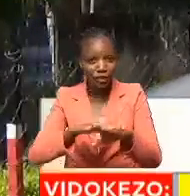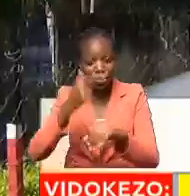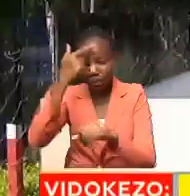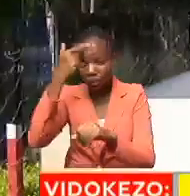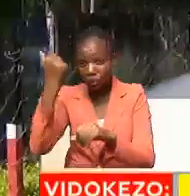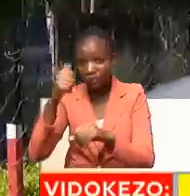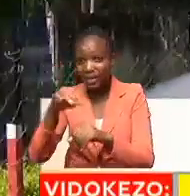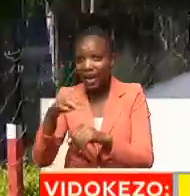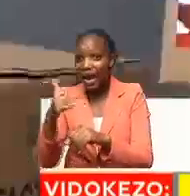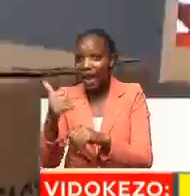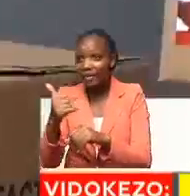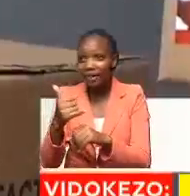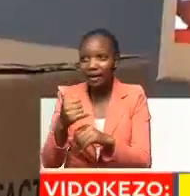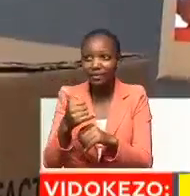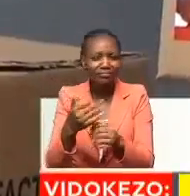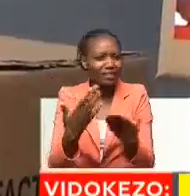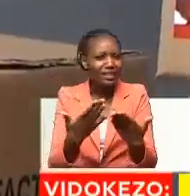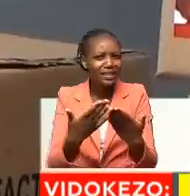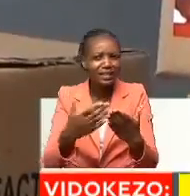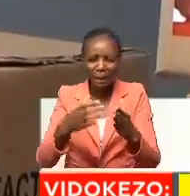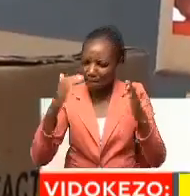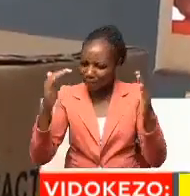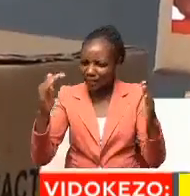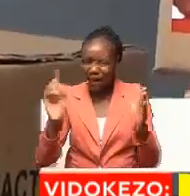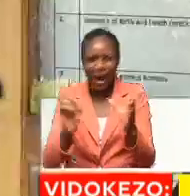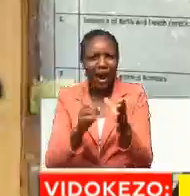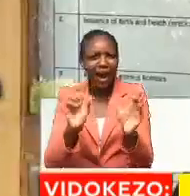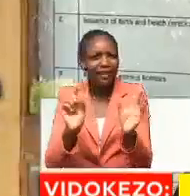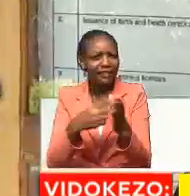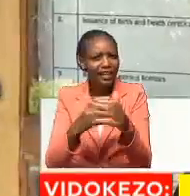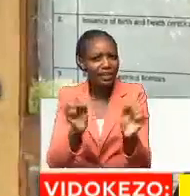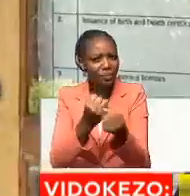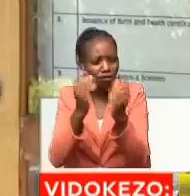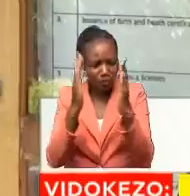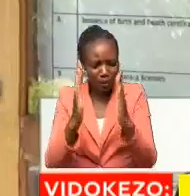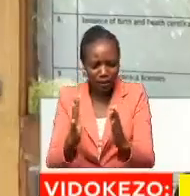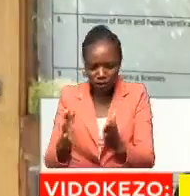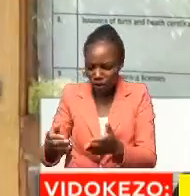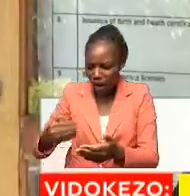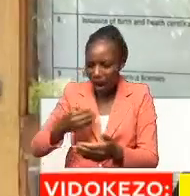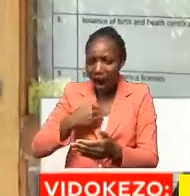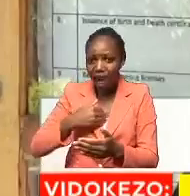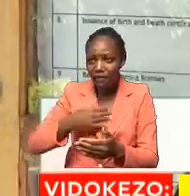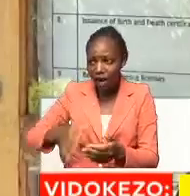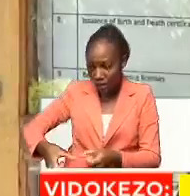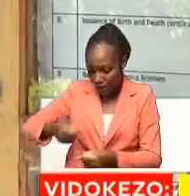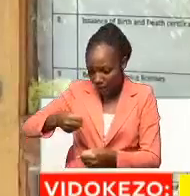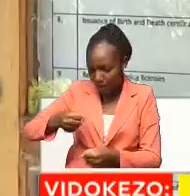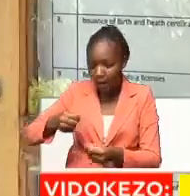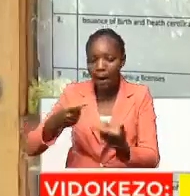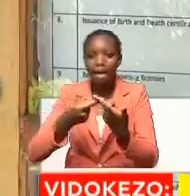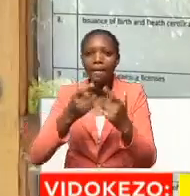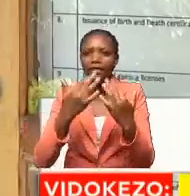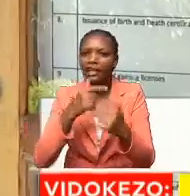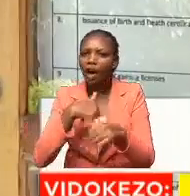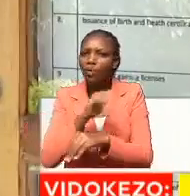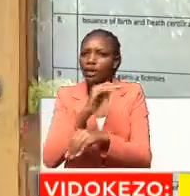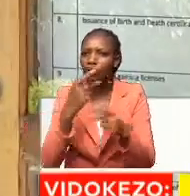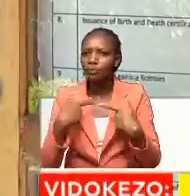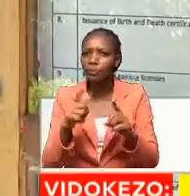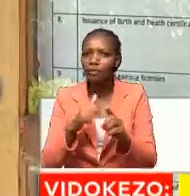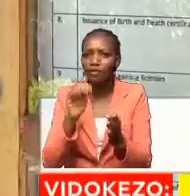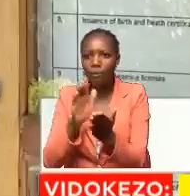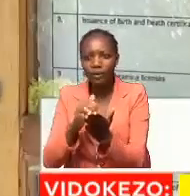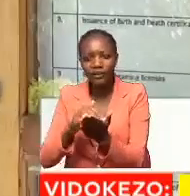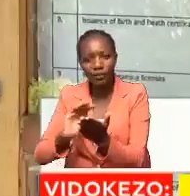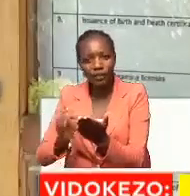zile zingine package ni kubwa sana, yes, tosha kwa mfuko. Lakini tunataka kutoa mwito kwa wakaaji wa Machakos County, hata wale wenye